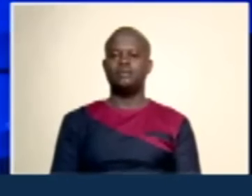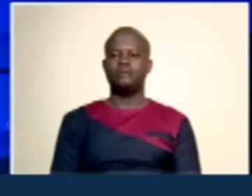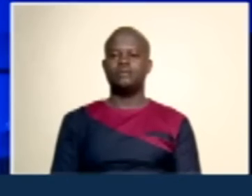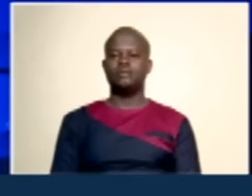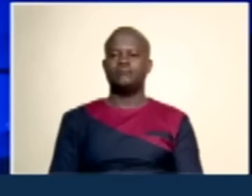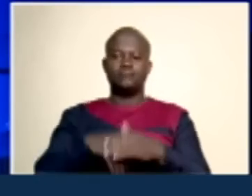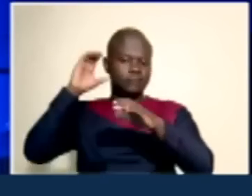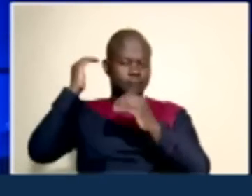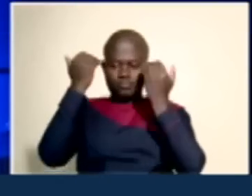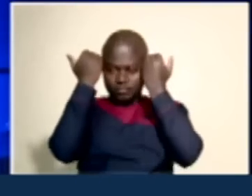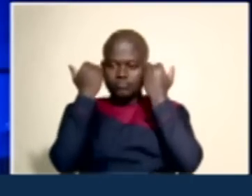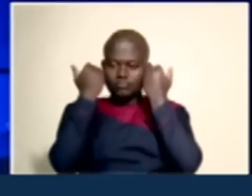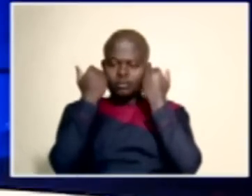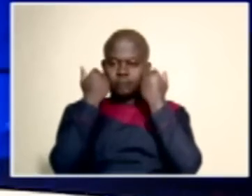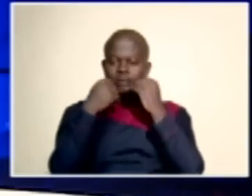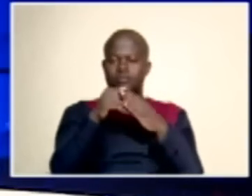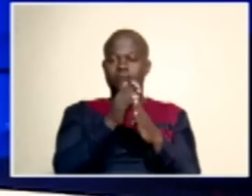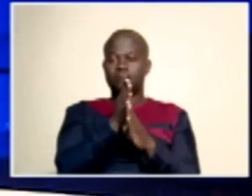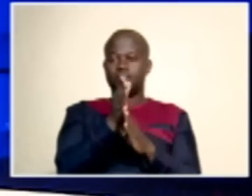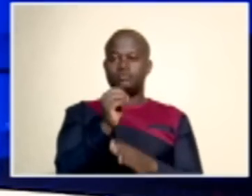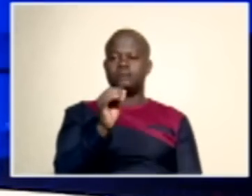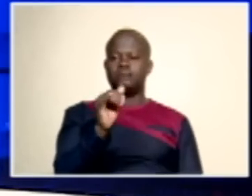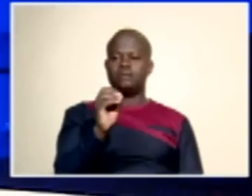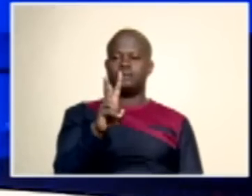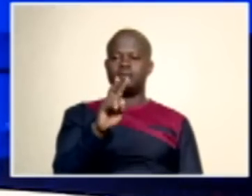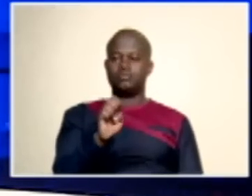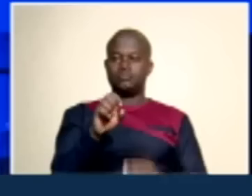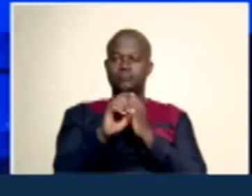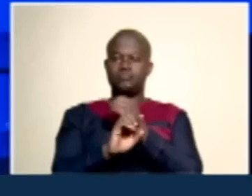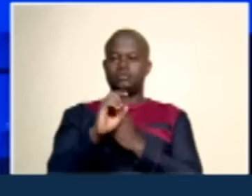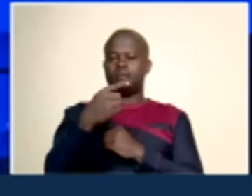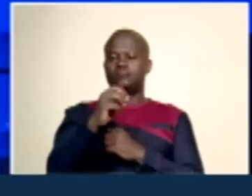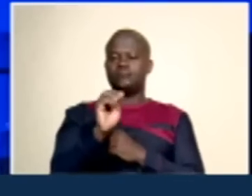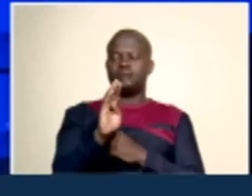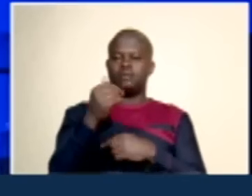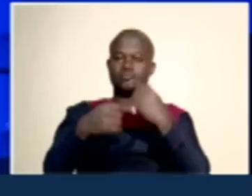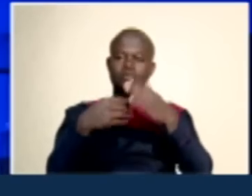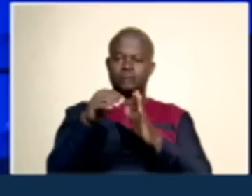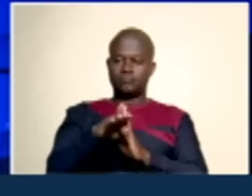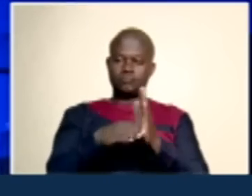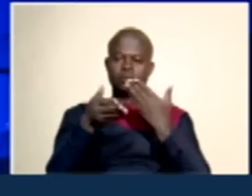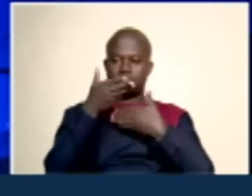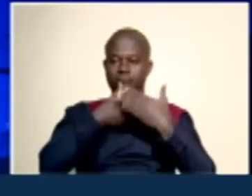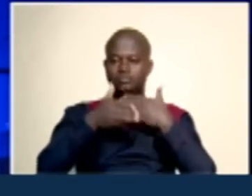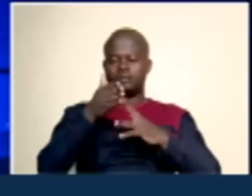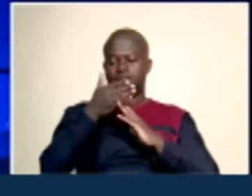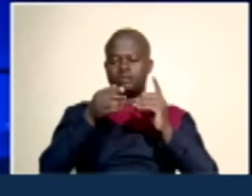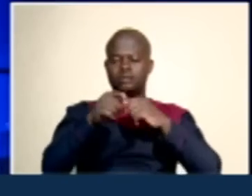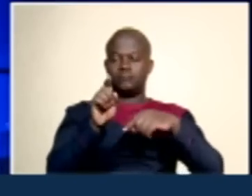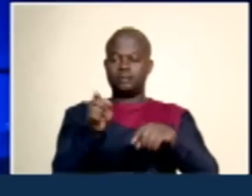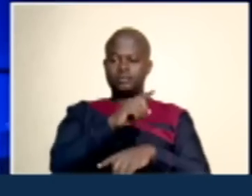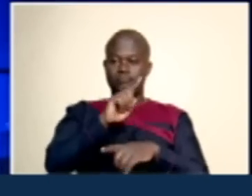Makuru ajyanye n'ubutabera mu igororero rya Miyove ni mu karere ka Gicumbi hakomereje gahunda yo kuganira hagati